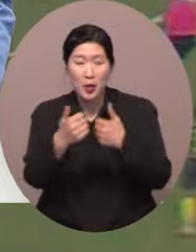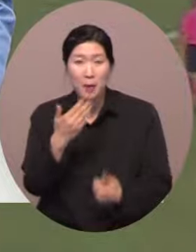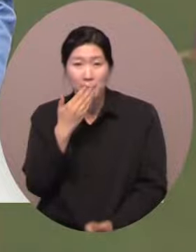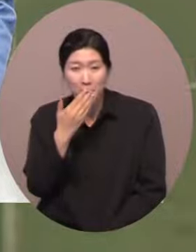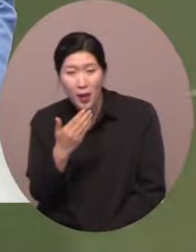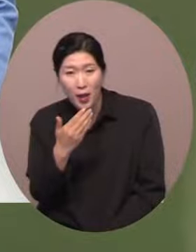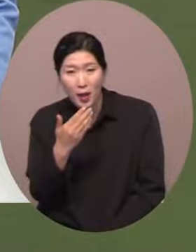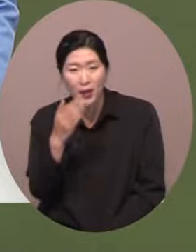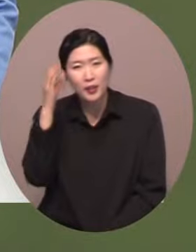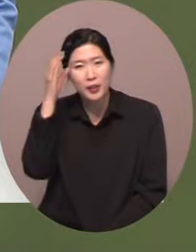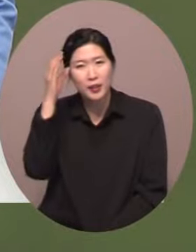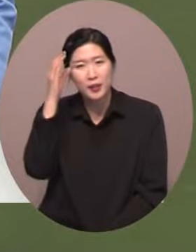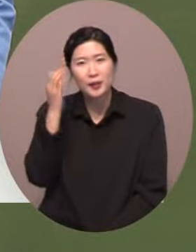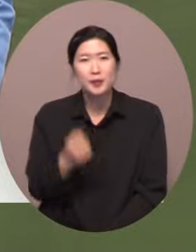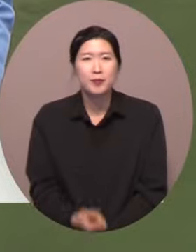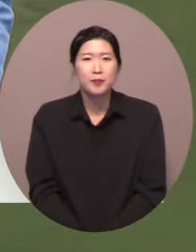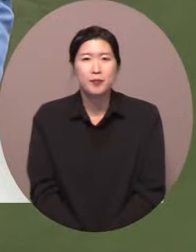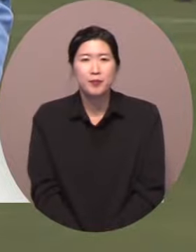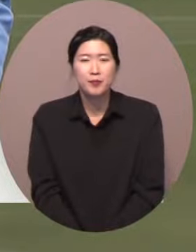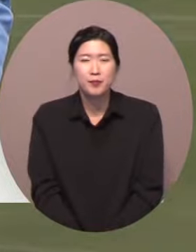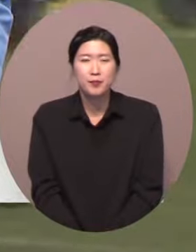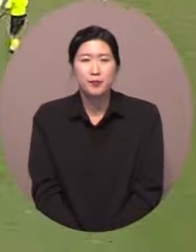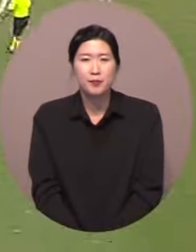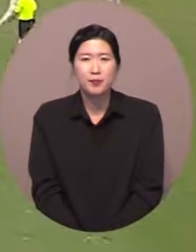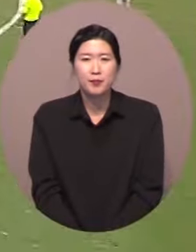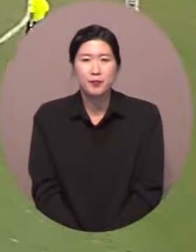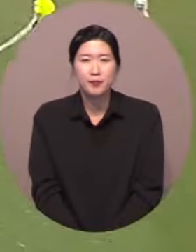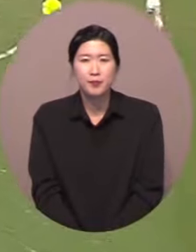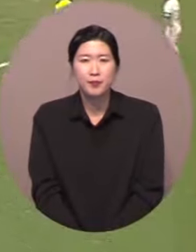맞붙을 수 있을까요? 이승섭 기자입니다.